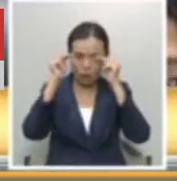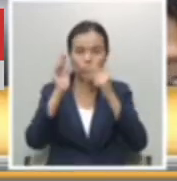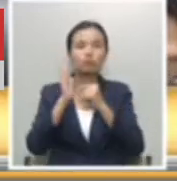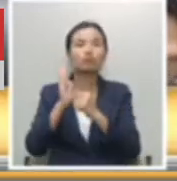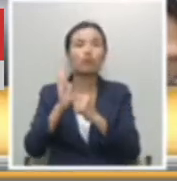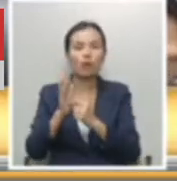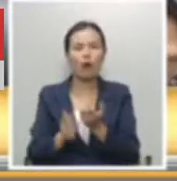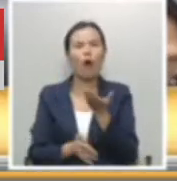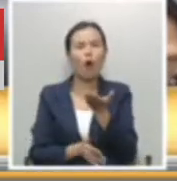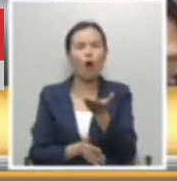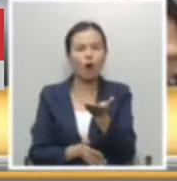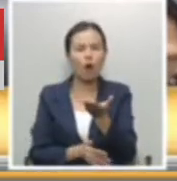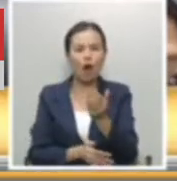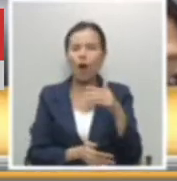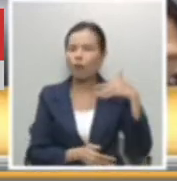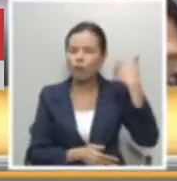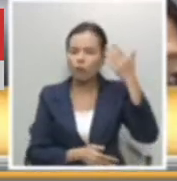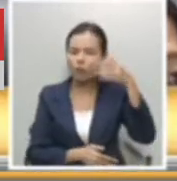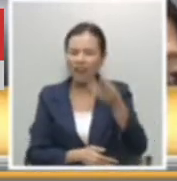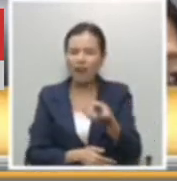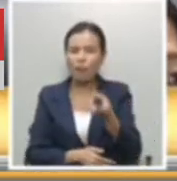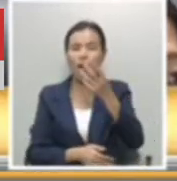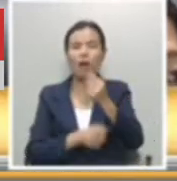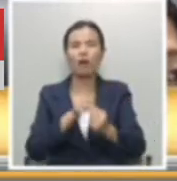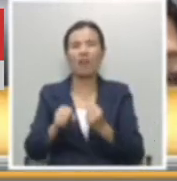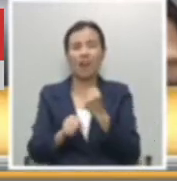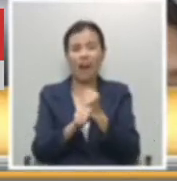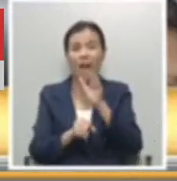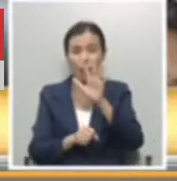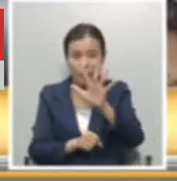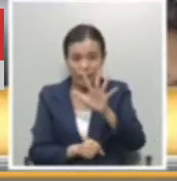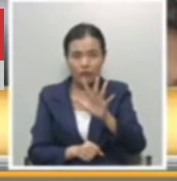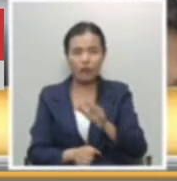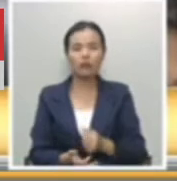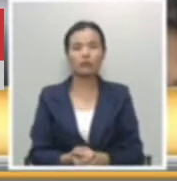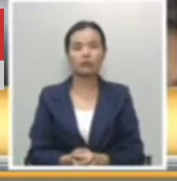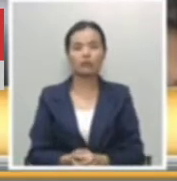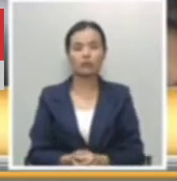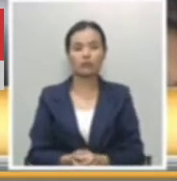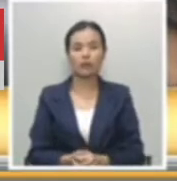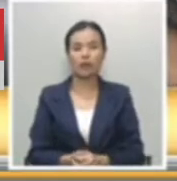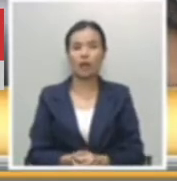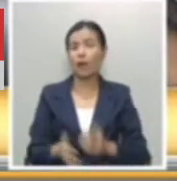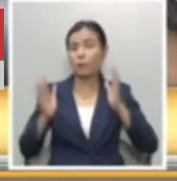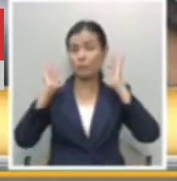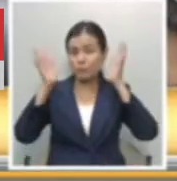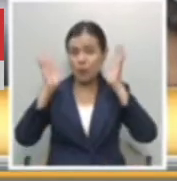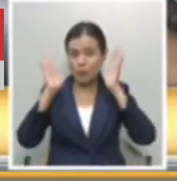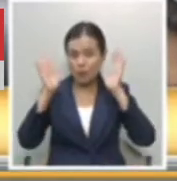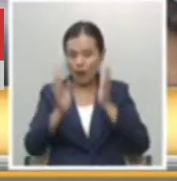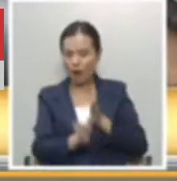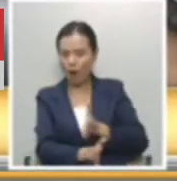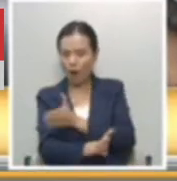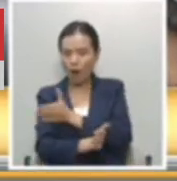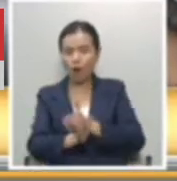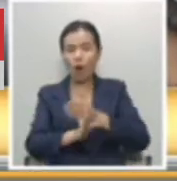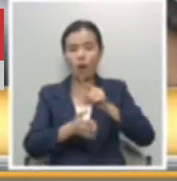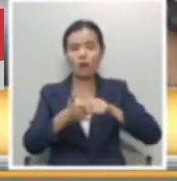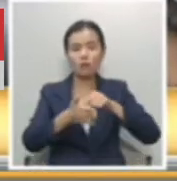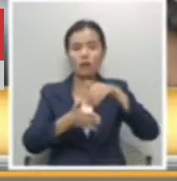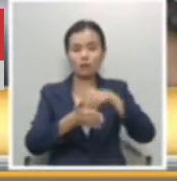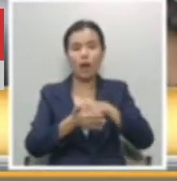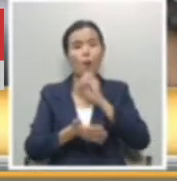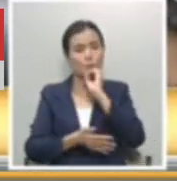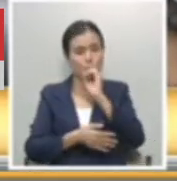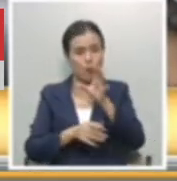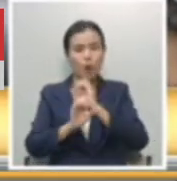าจะขอเวลาอีกไม่นานของท่านนี้5ปีนะครับหรือในช่วงหาเสียงเลือกตั้งนะครับก็ประกาศกันไว้ชัดเจ